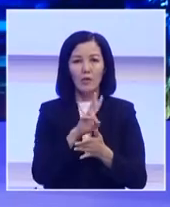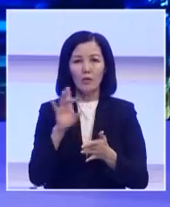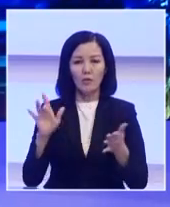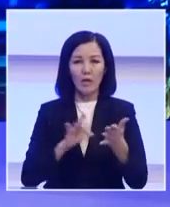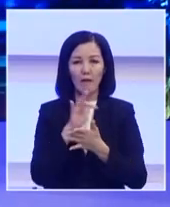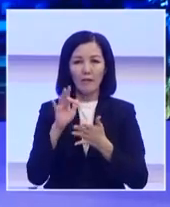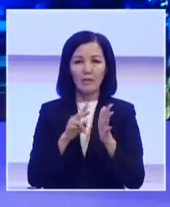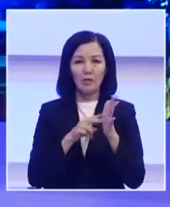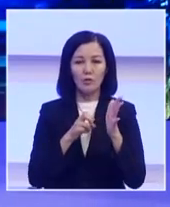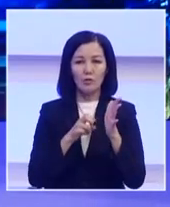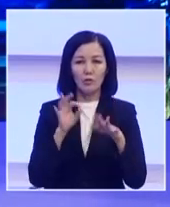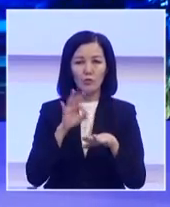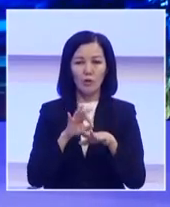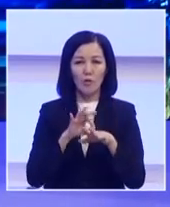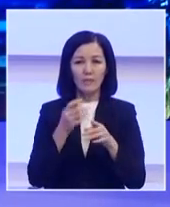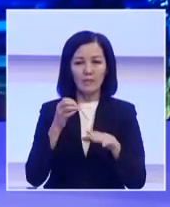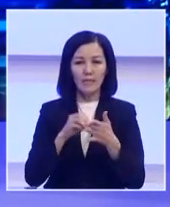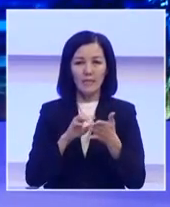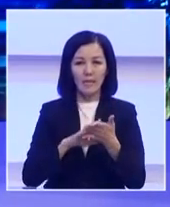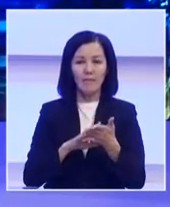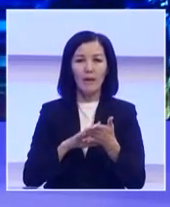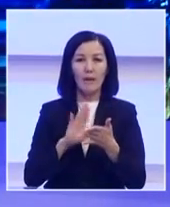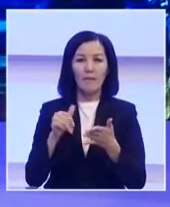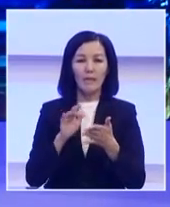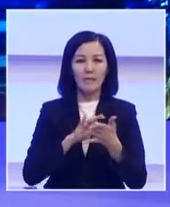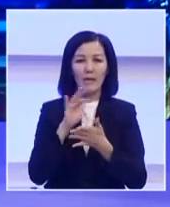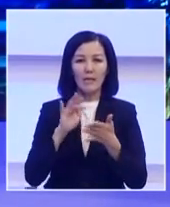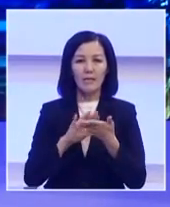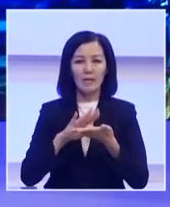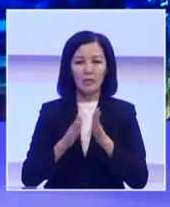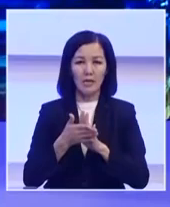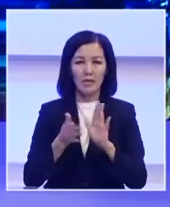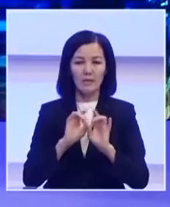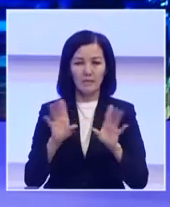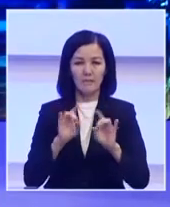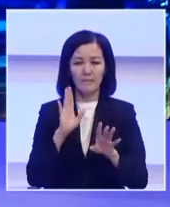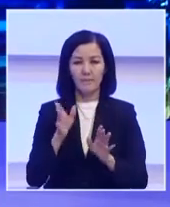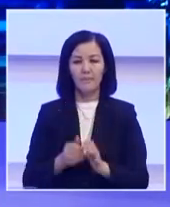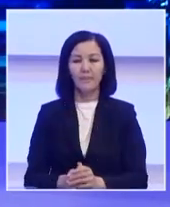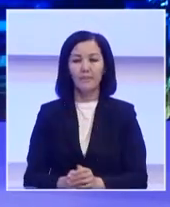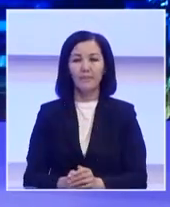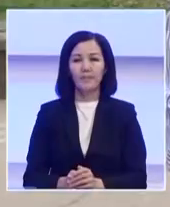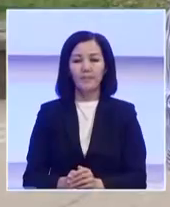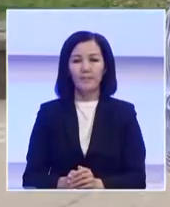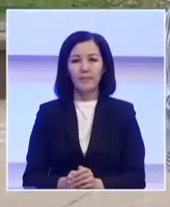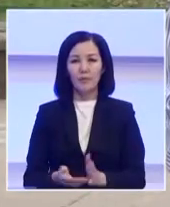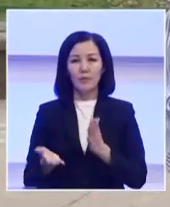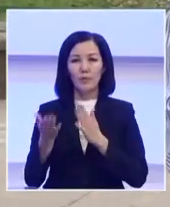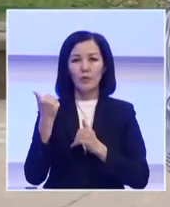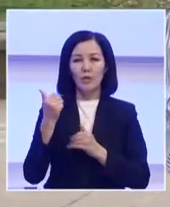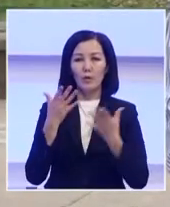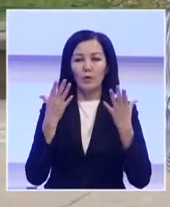Елордамыз Нұр-Сұлтан қаласында 700-ге жуық науқас тіркеліп отыр. Бас шаһардағы ахуал жайлы тілшіміз тарқатады. Өткен